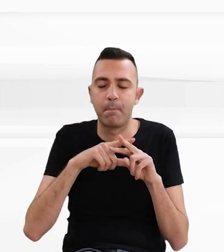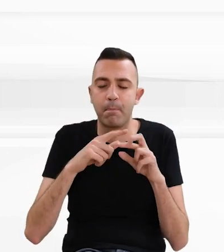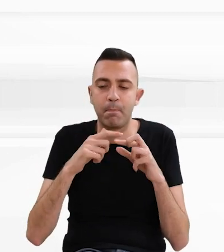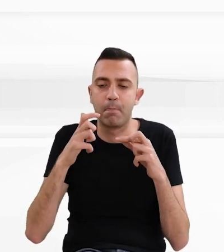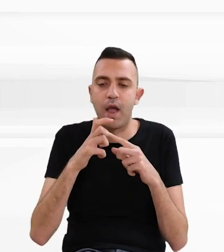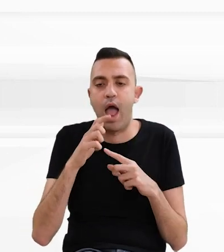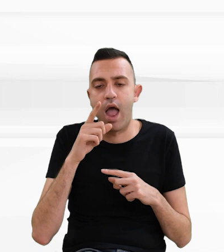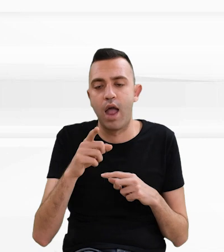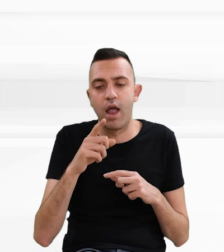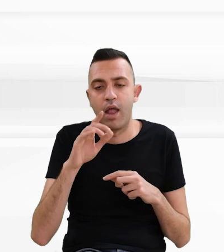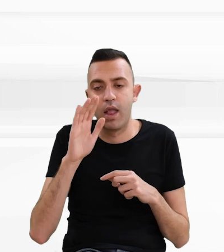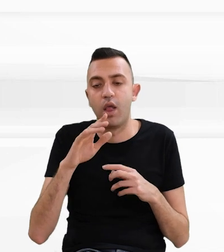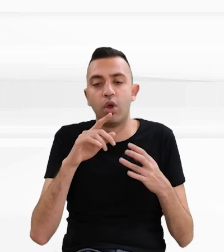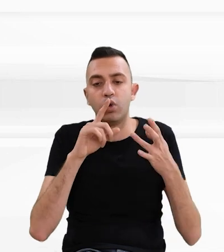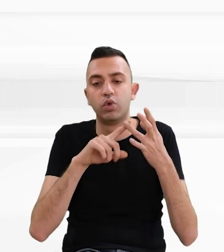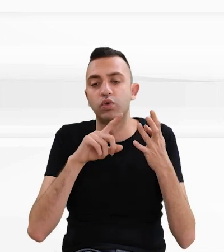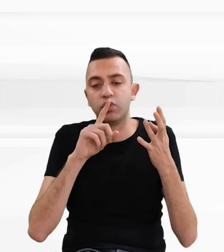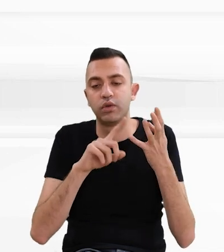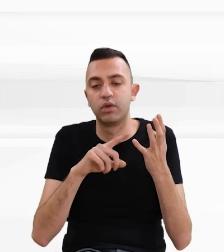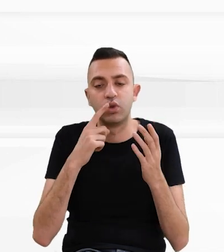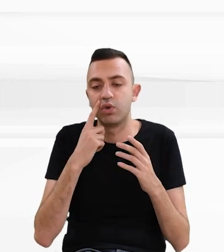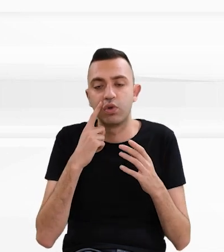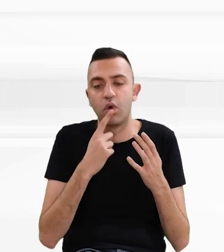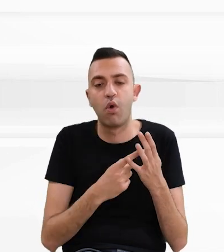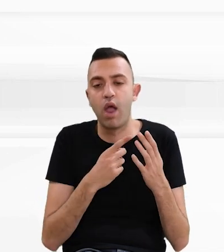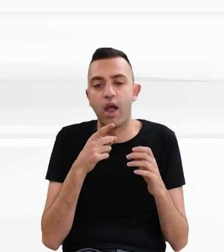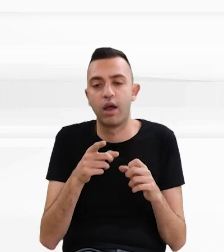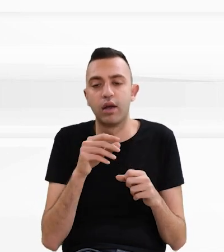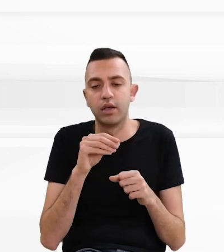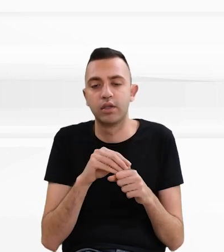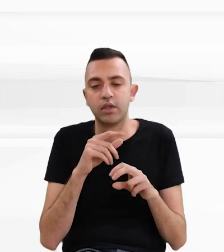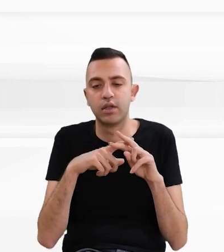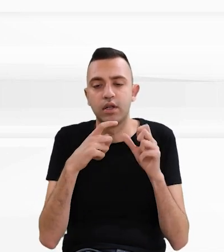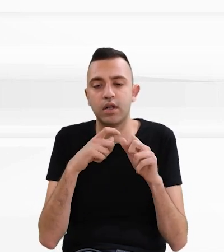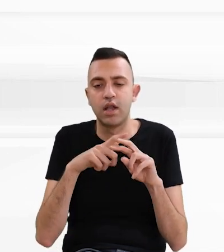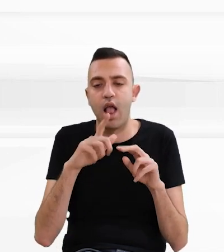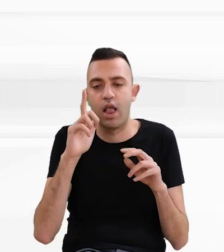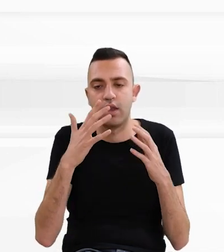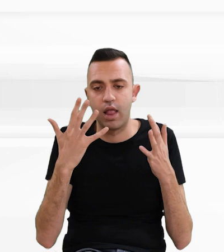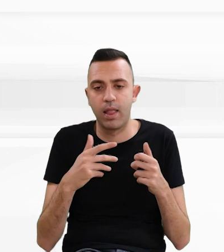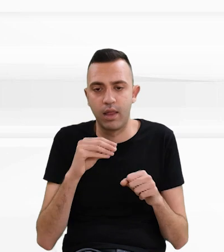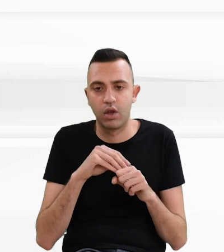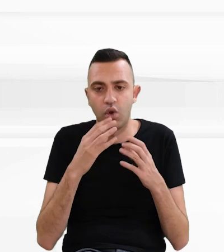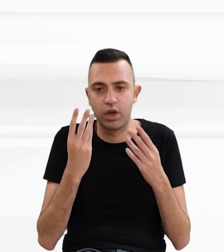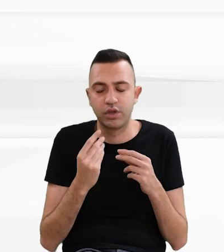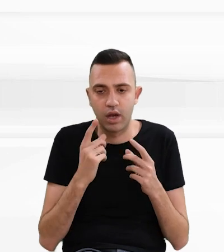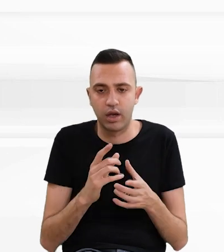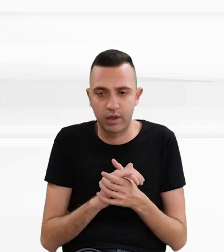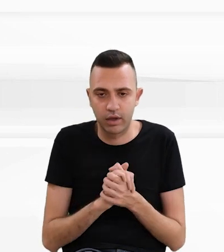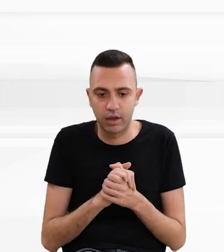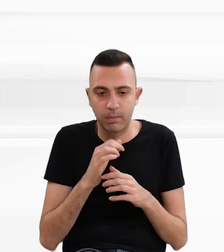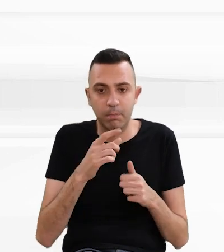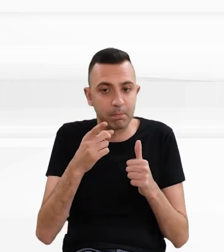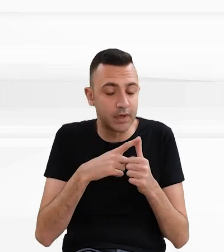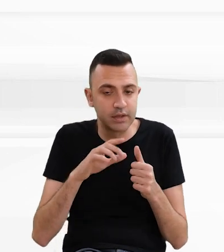üçüncü ve dördüncü dikdörtgenlerde kibrit rakamlarından oluşan iki basamaklı sayı ise asal sayı olacaktır Buna göre